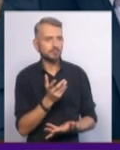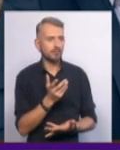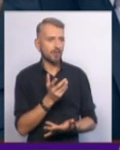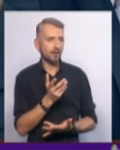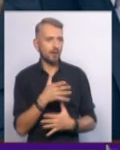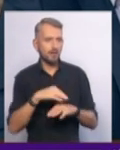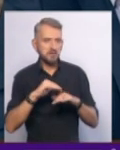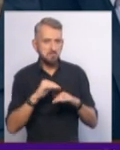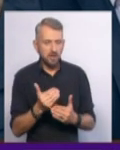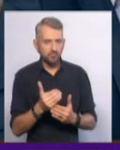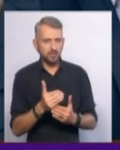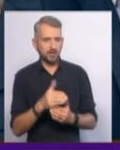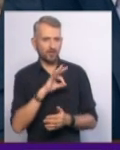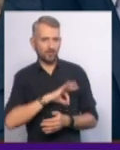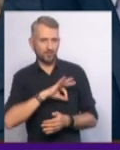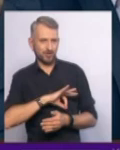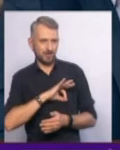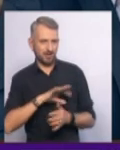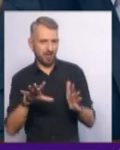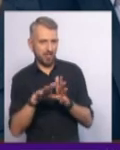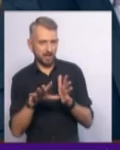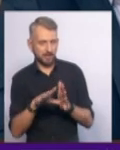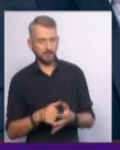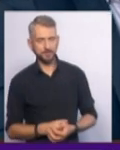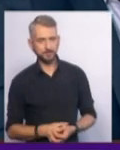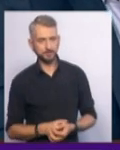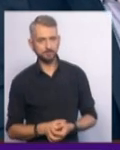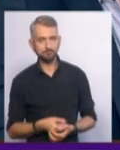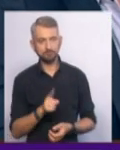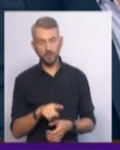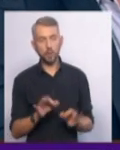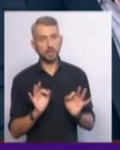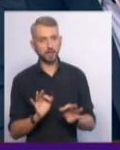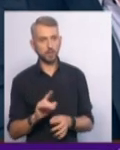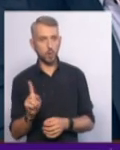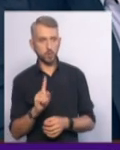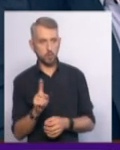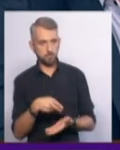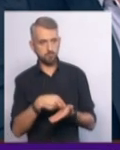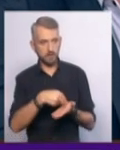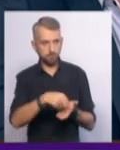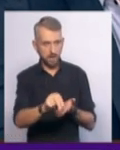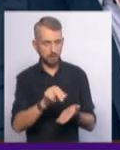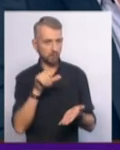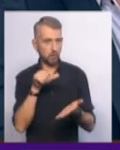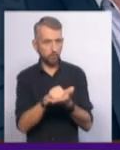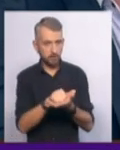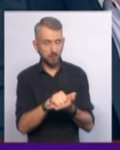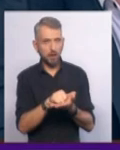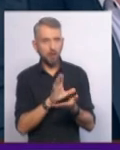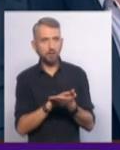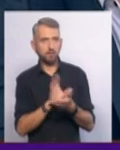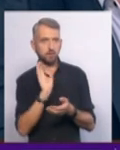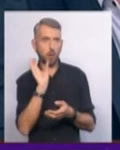скоротити енерговитрати на цю складову. Угу, угу. Тому, звісно, щоб придбати, встановити, потрібно витратити